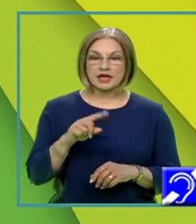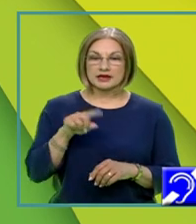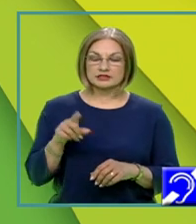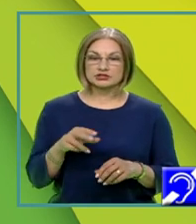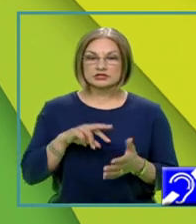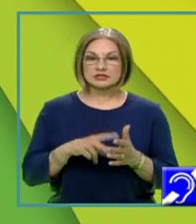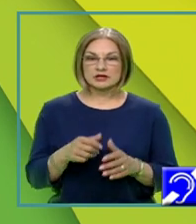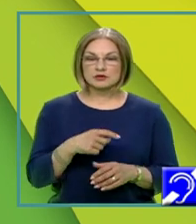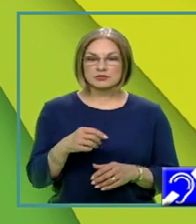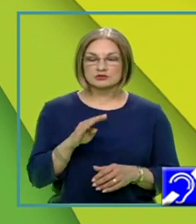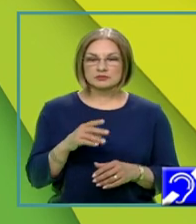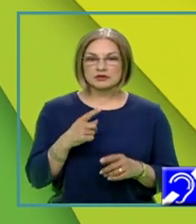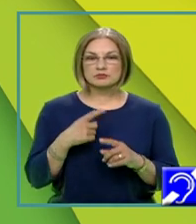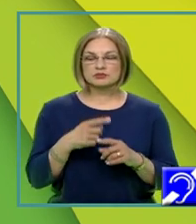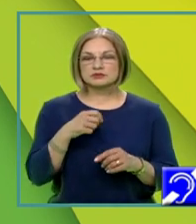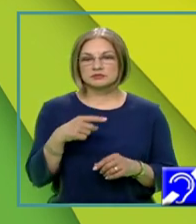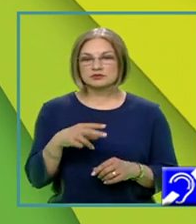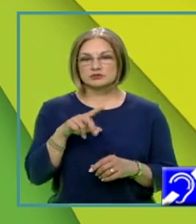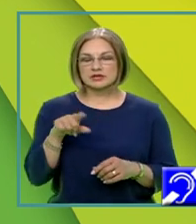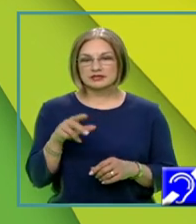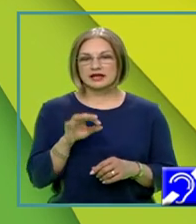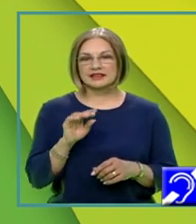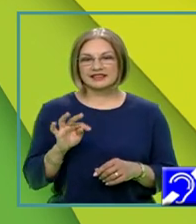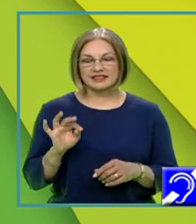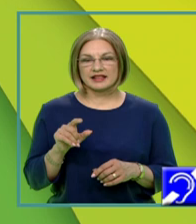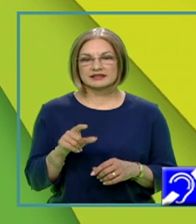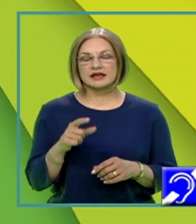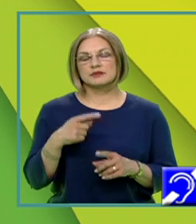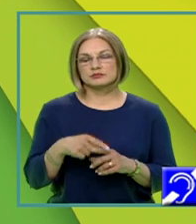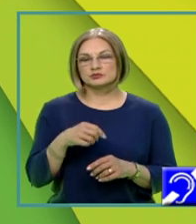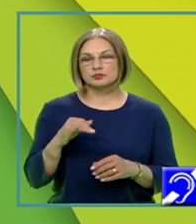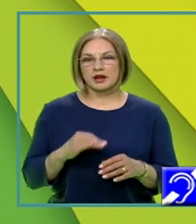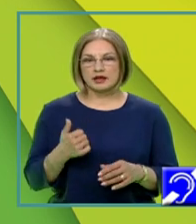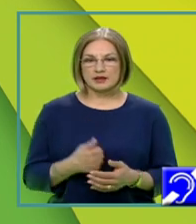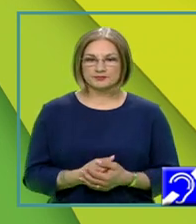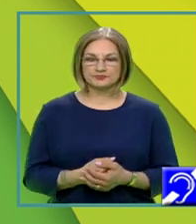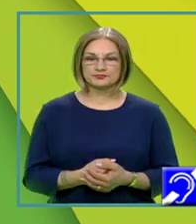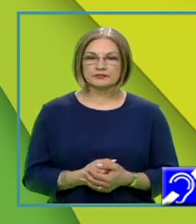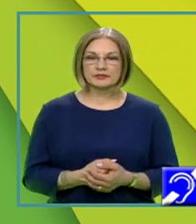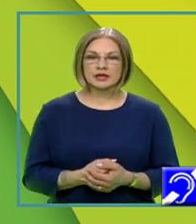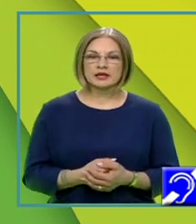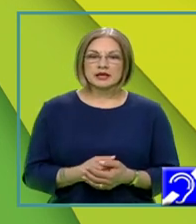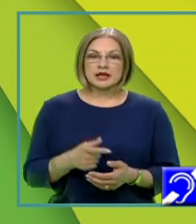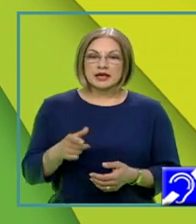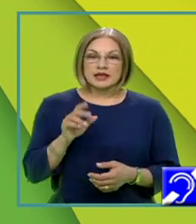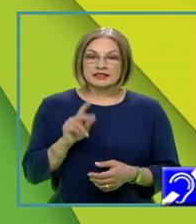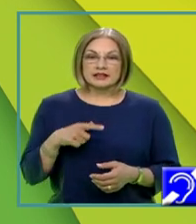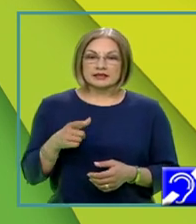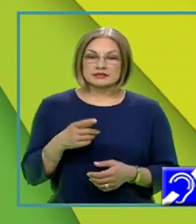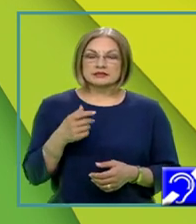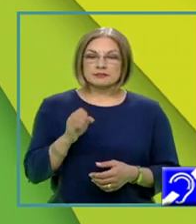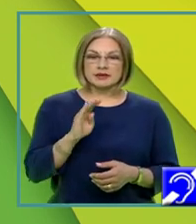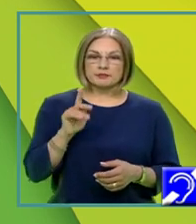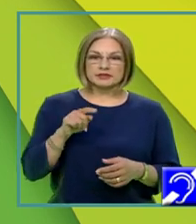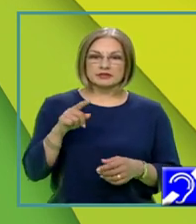formula minus de plus minus radical din Delta supra doi ani în cazul nostru Delta este b pătrat minus patru ace și va fi unul plus